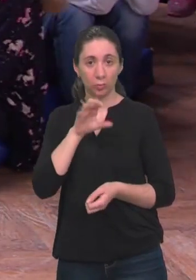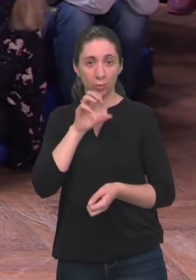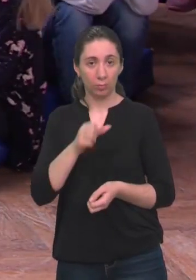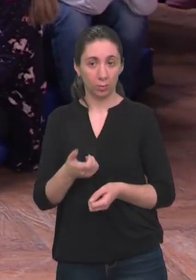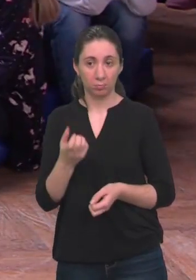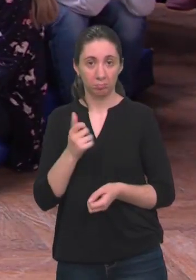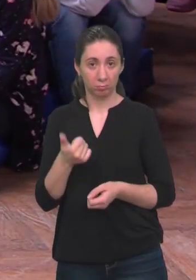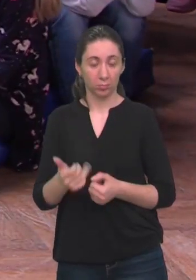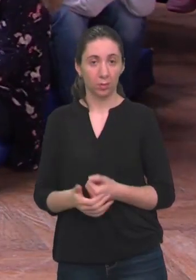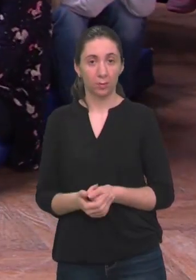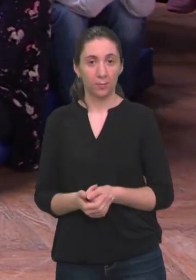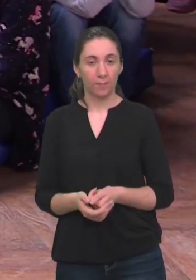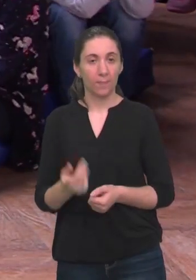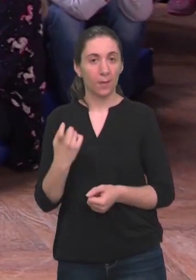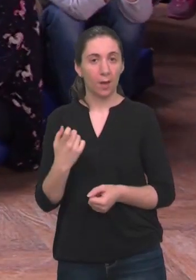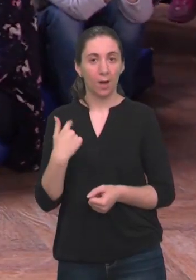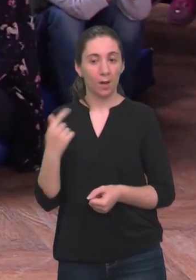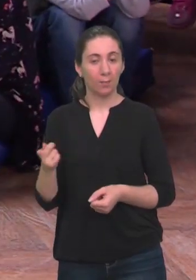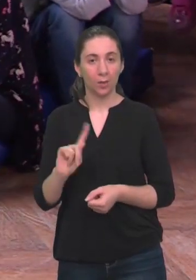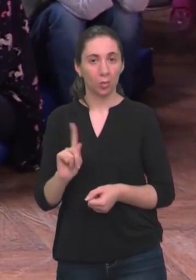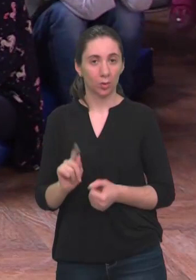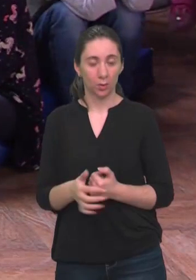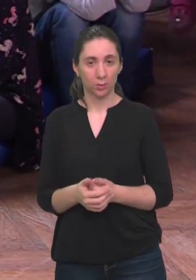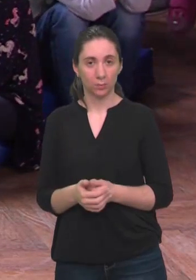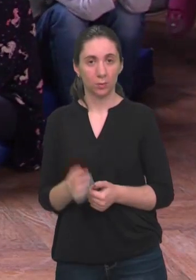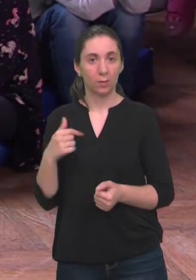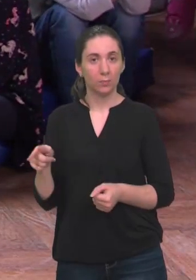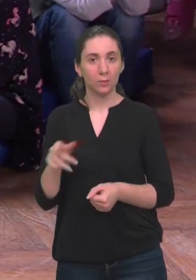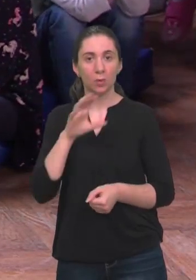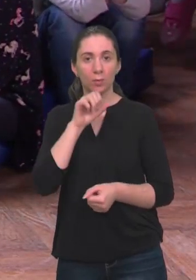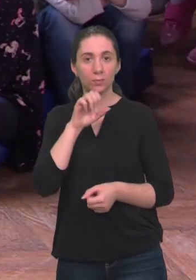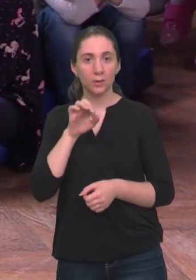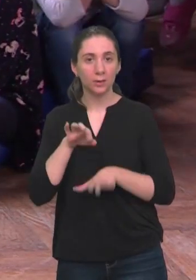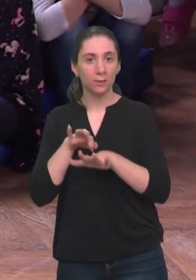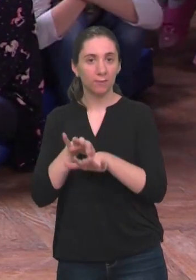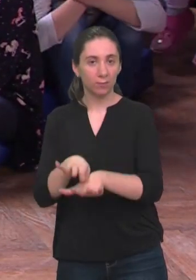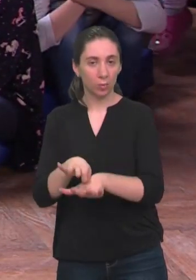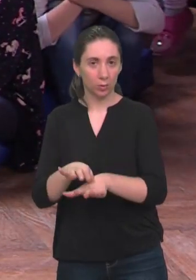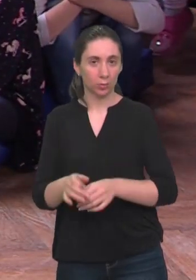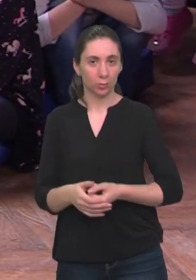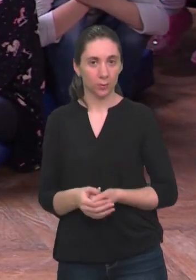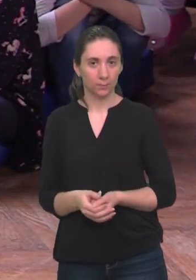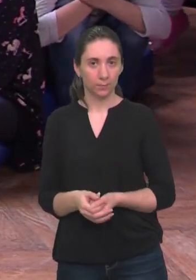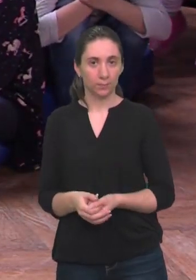zemlji. Ali mi to nismo, mi smo psi vodiči.